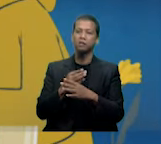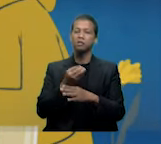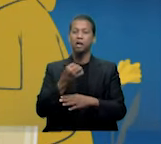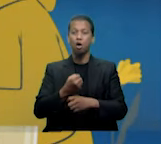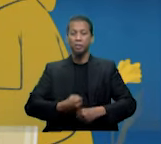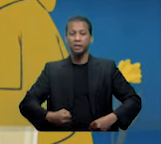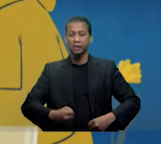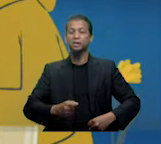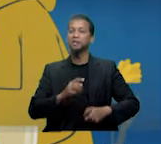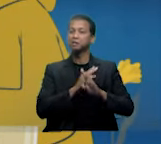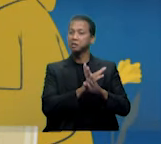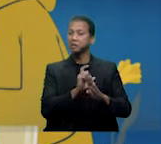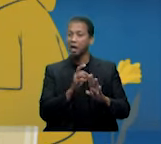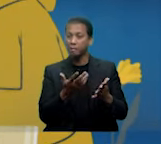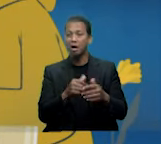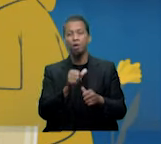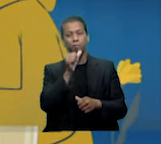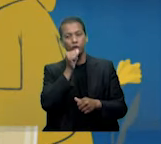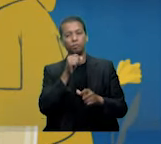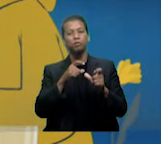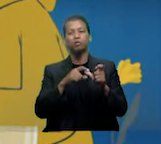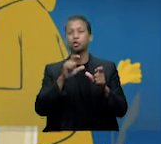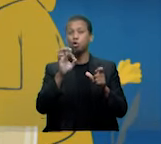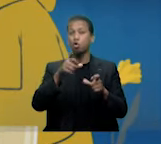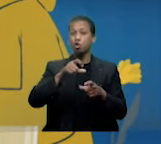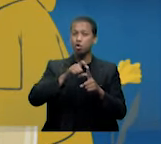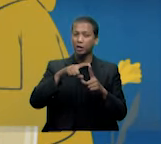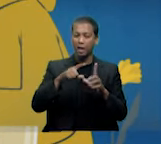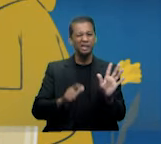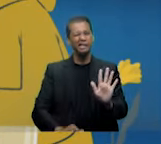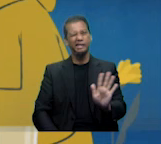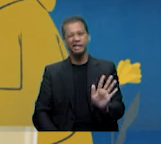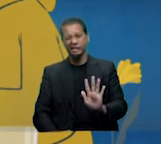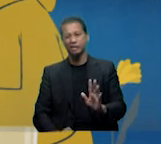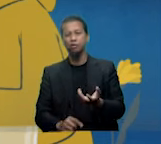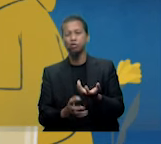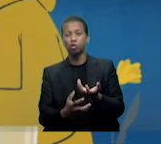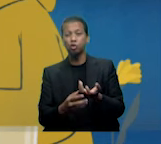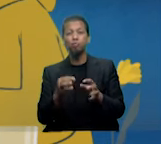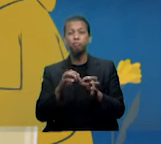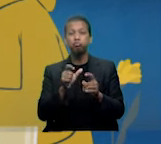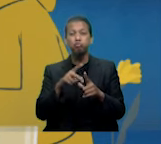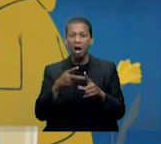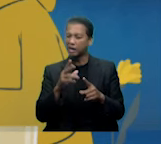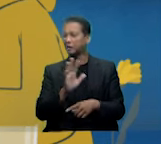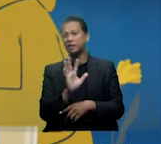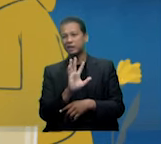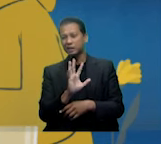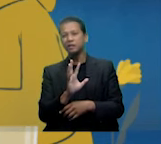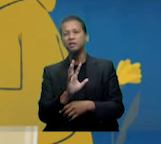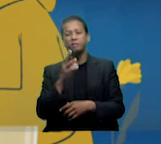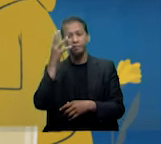Hindari konsumsi minuman ringan dan bersoda, membatasi konsumsi jus buah, kurangi stres dengan berpikir positif dan mengenali emosi